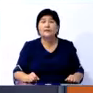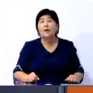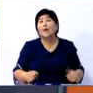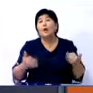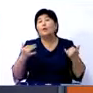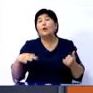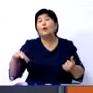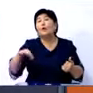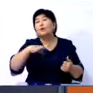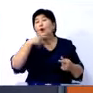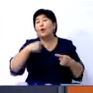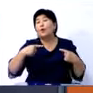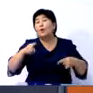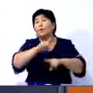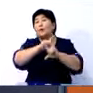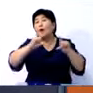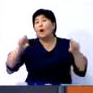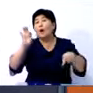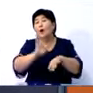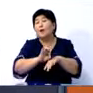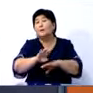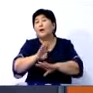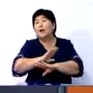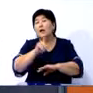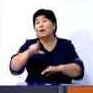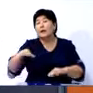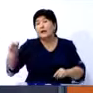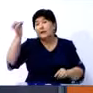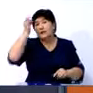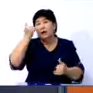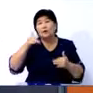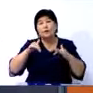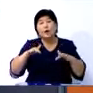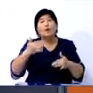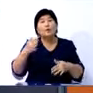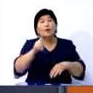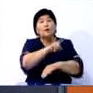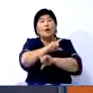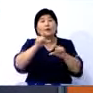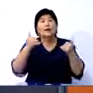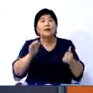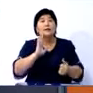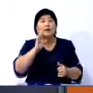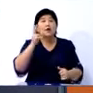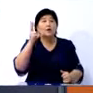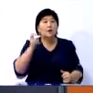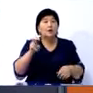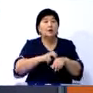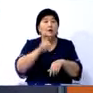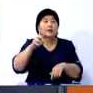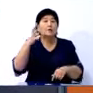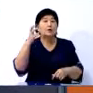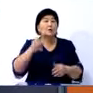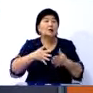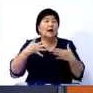Бүгін облыстық көпбейінді ауруханада қауіпті індеттен қаза болғандарды еске алу шарасы болды. Бұл ауруханада қазіргі таңда 200 дәрігер мен